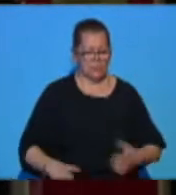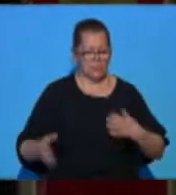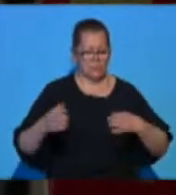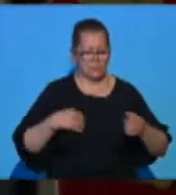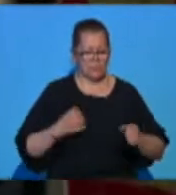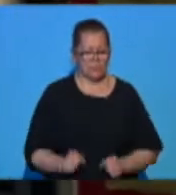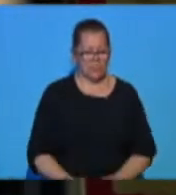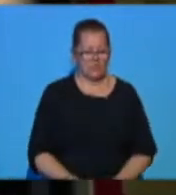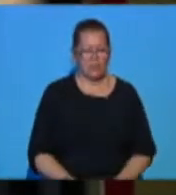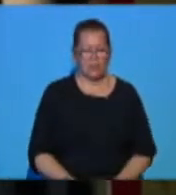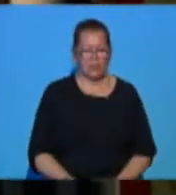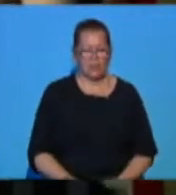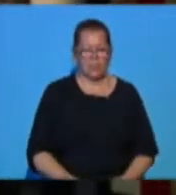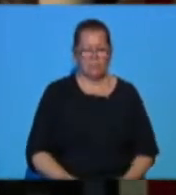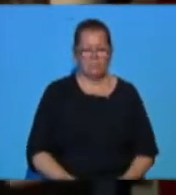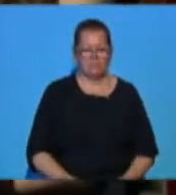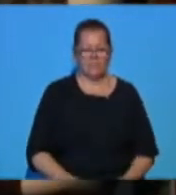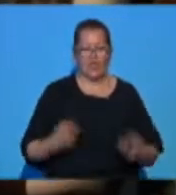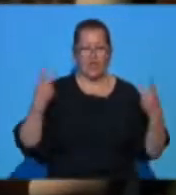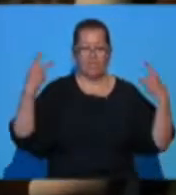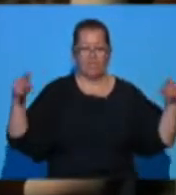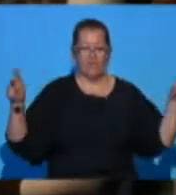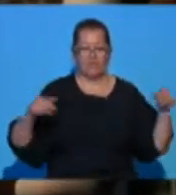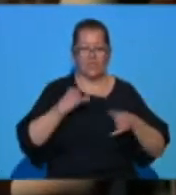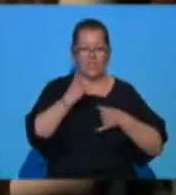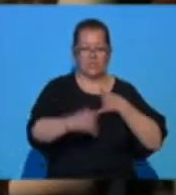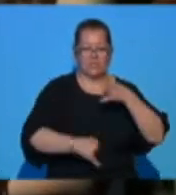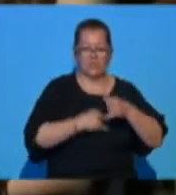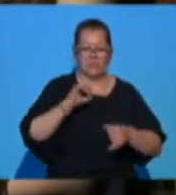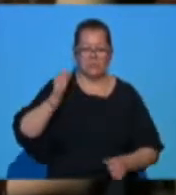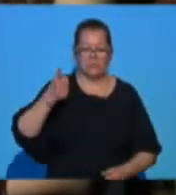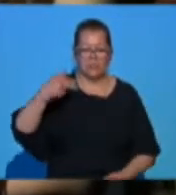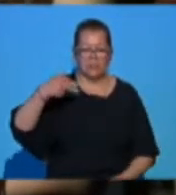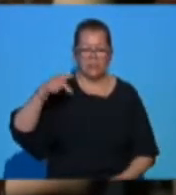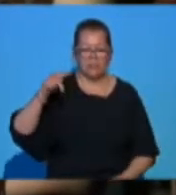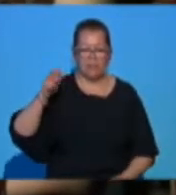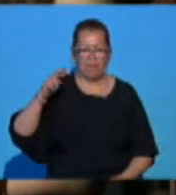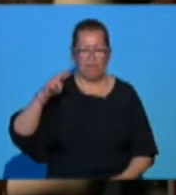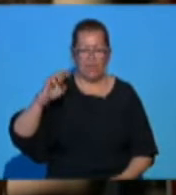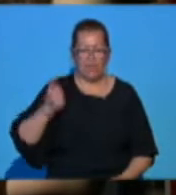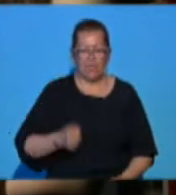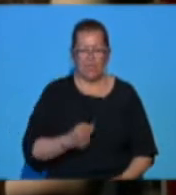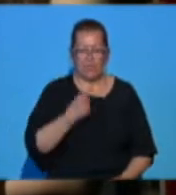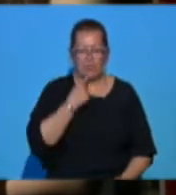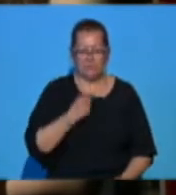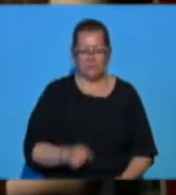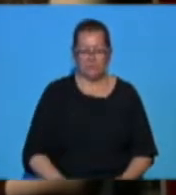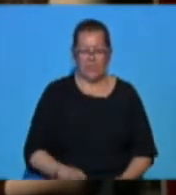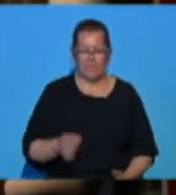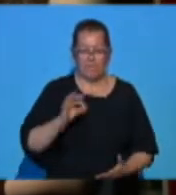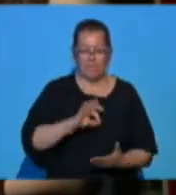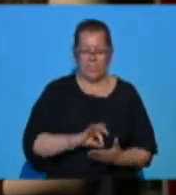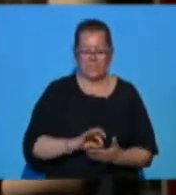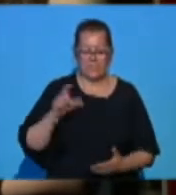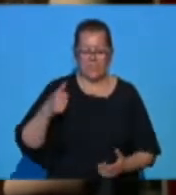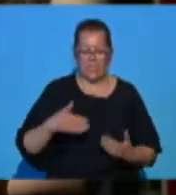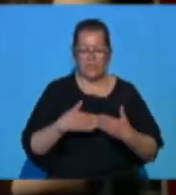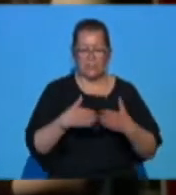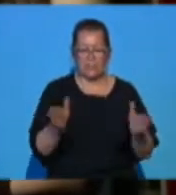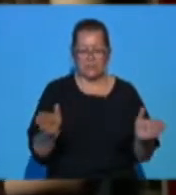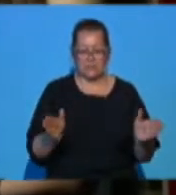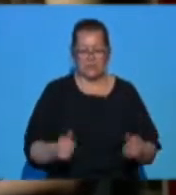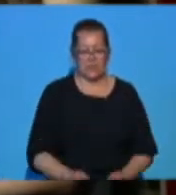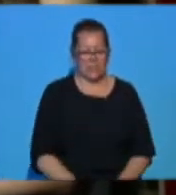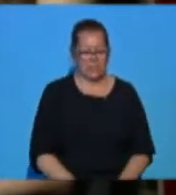reprezintă Festivalul Internațional Shakespeare de la Craiova să fiu chiar la deschidere și să am onoarea de